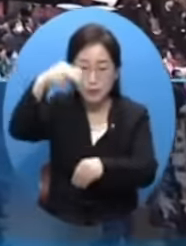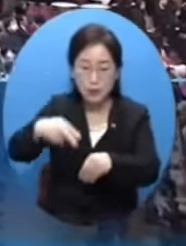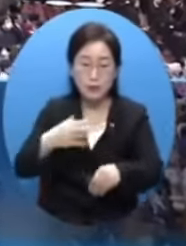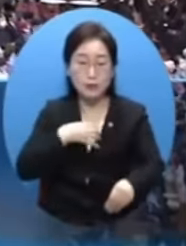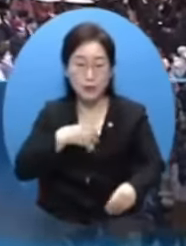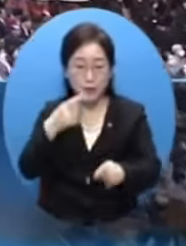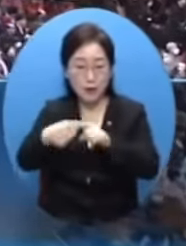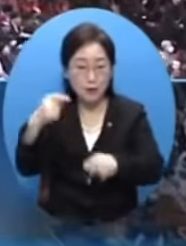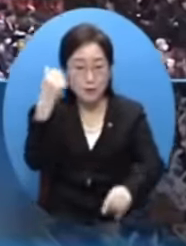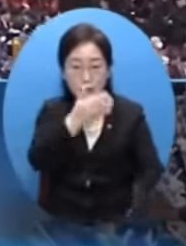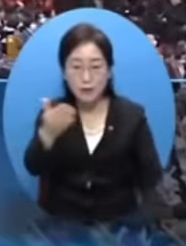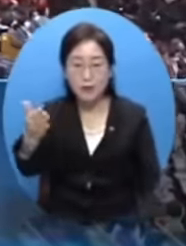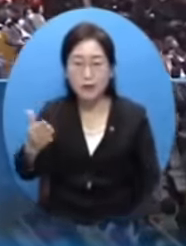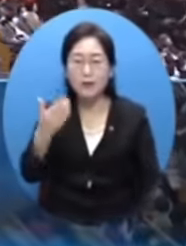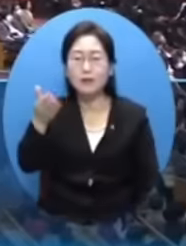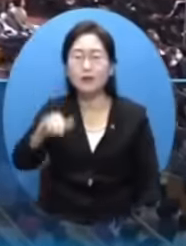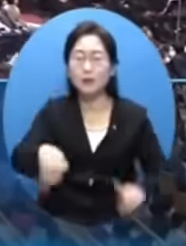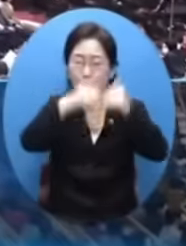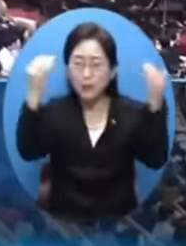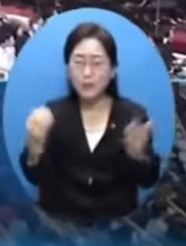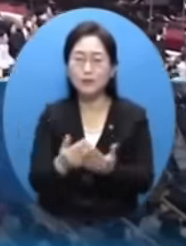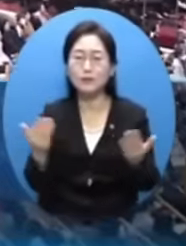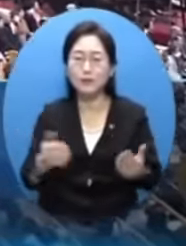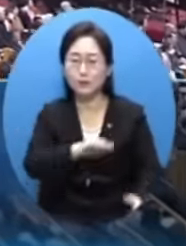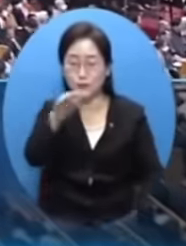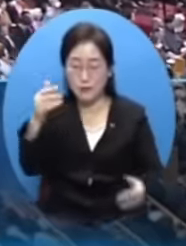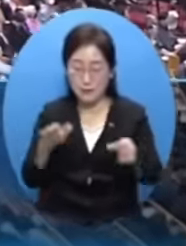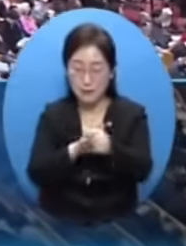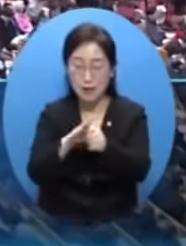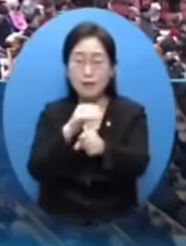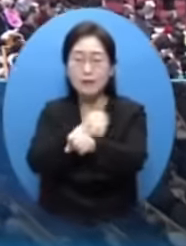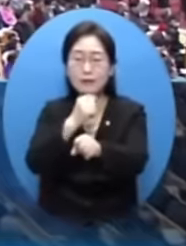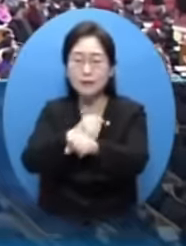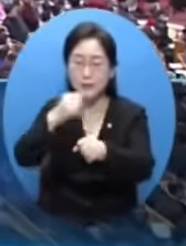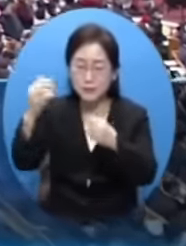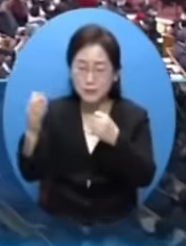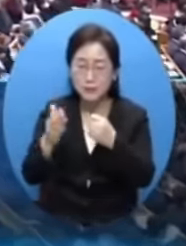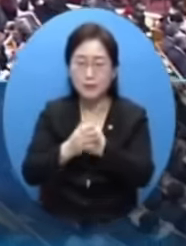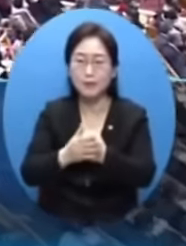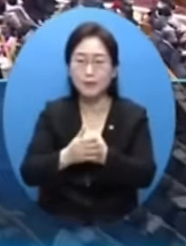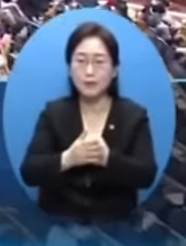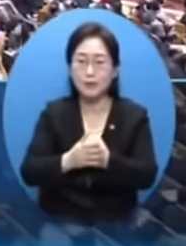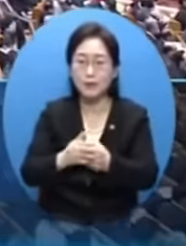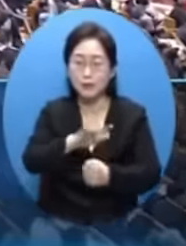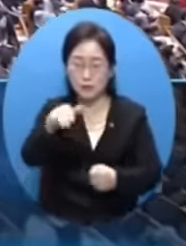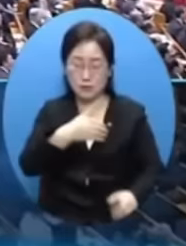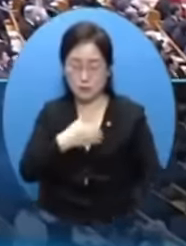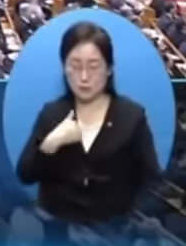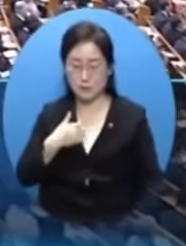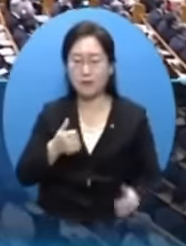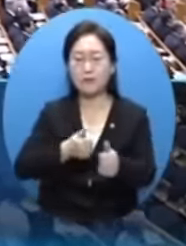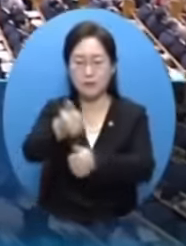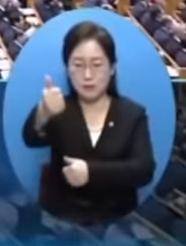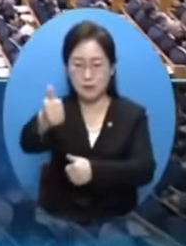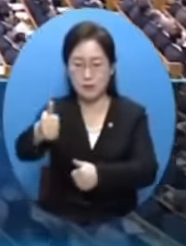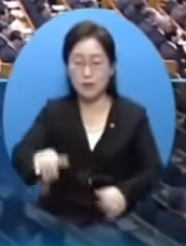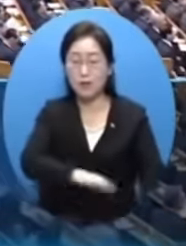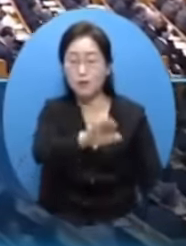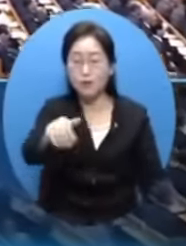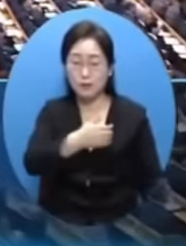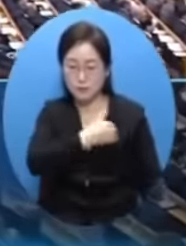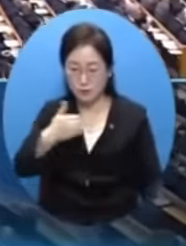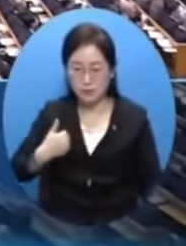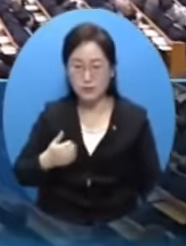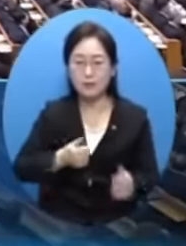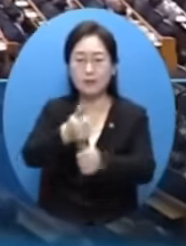위험이나 칼이랴. 그러나 이 모든 일에 우리를 사랑하시는 이로 말미암아 우리가 넉넉히 이기느니라. 우리가